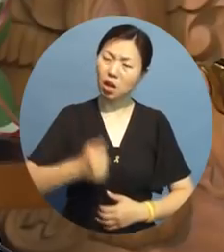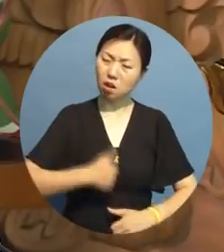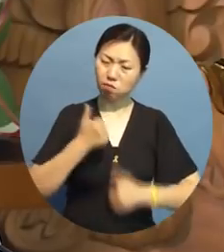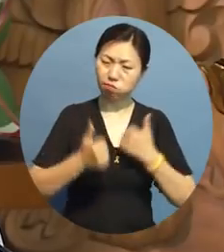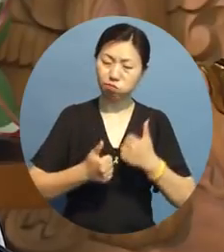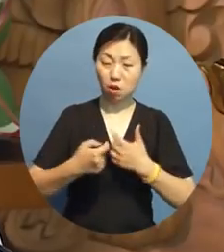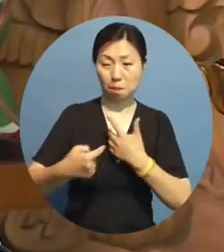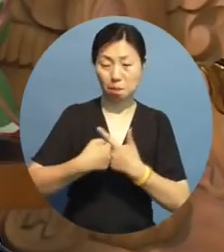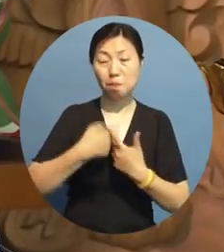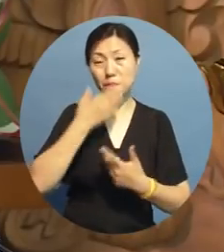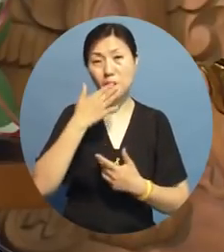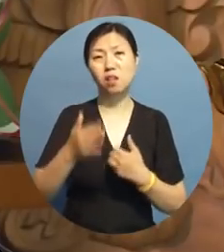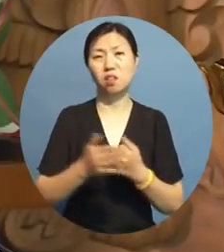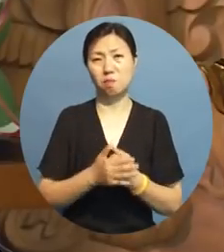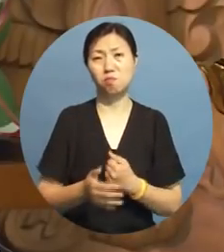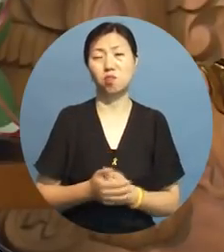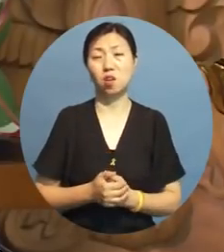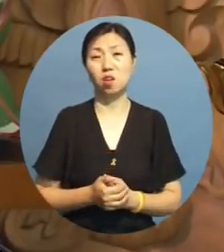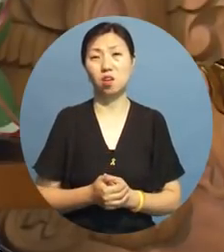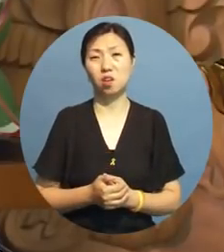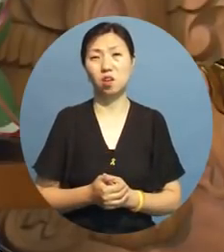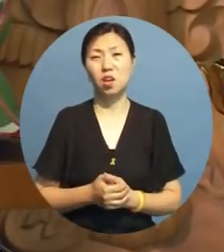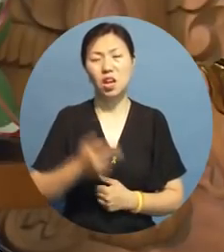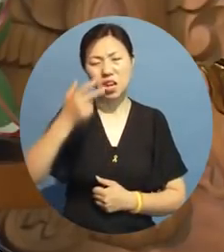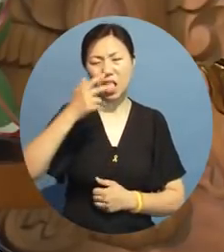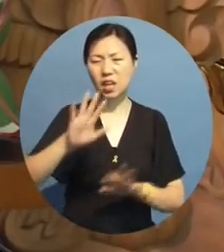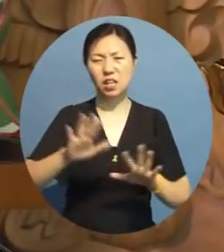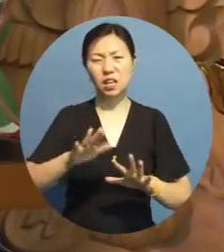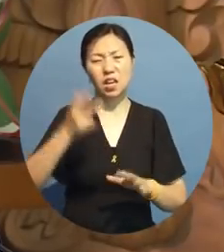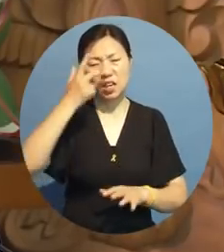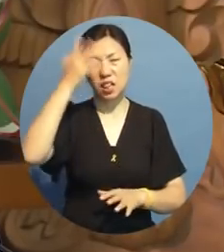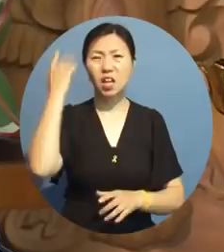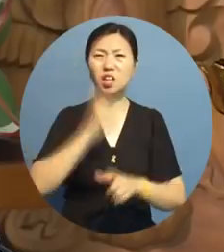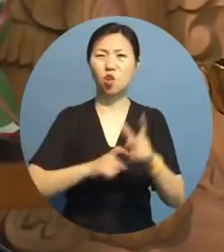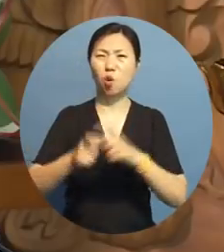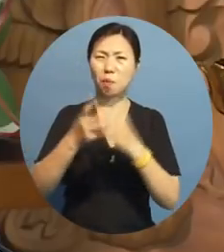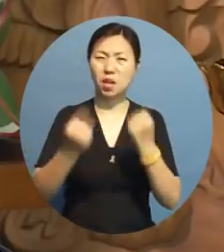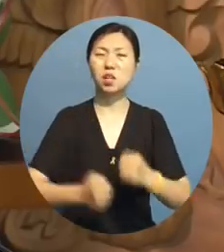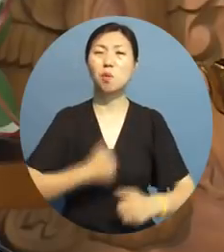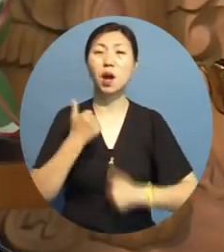낸 것 같은데 요새는 많이 내는 것 같아. 안 그래? 옛날에 더 냈어.